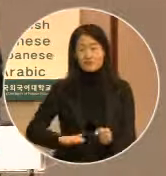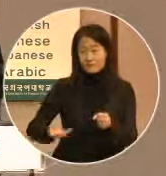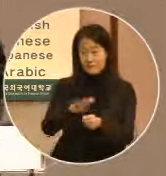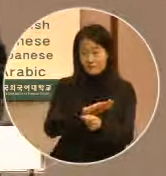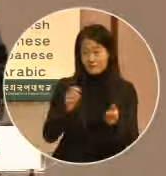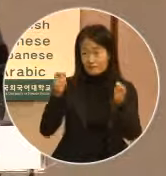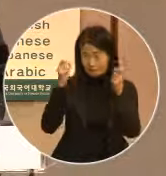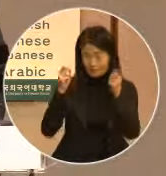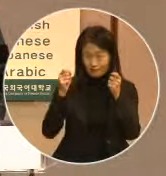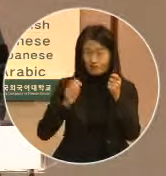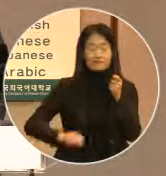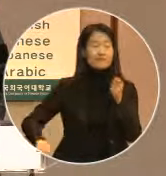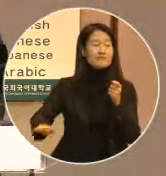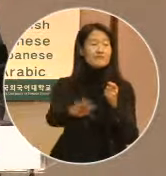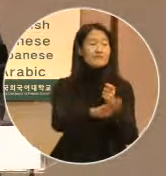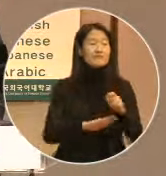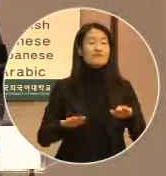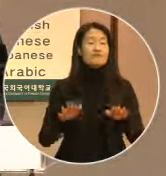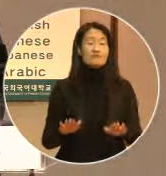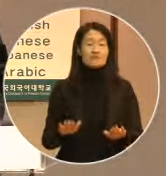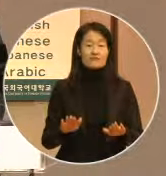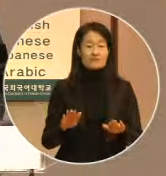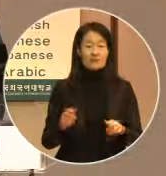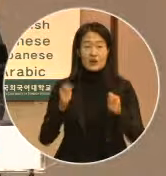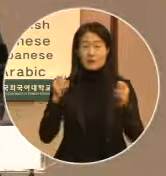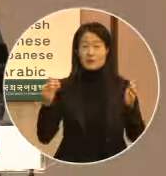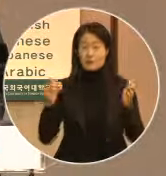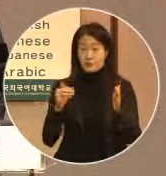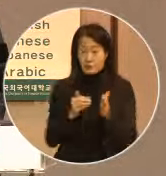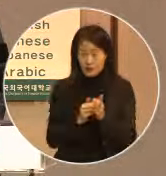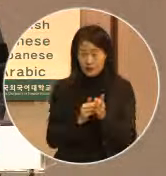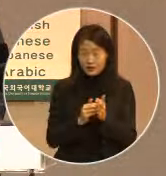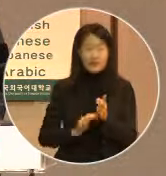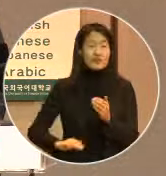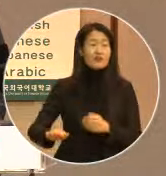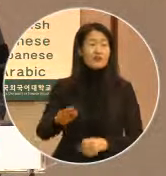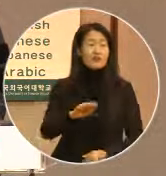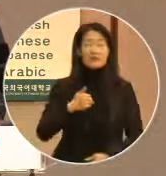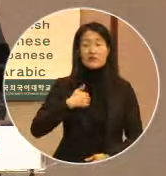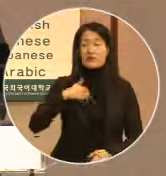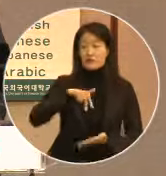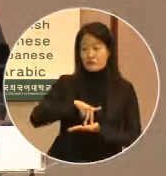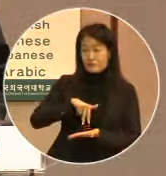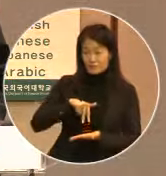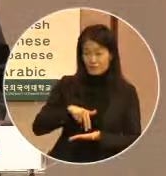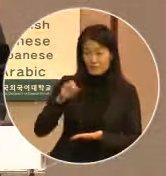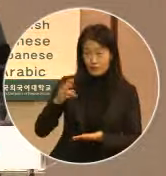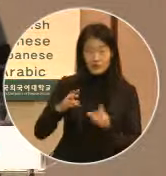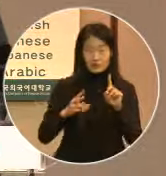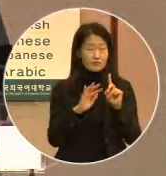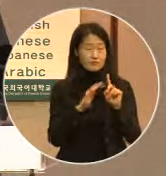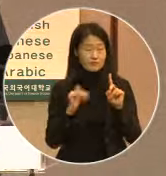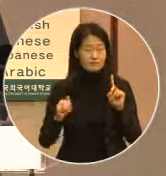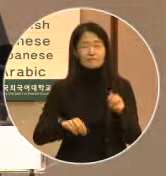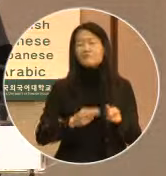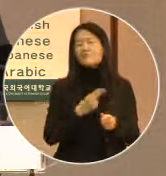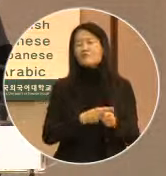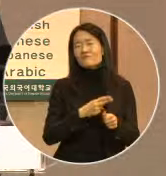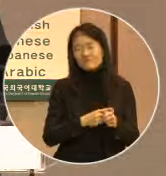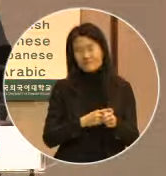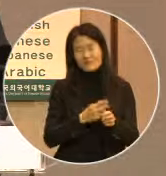사랑하는 졸업생 여러분, 오늘 학교를 나서게 된 여러분에게 총장으로서 또 한 사람의